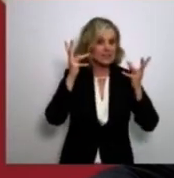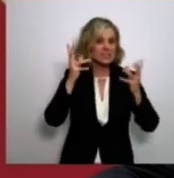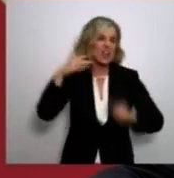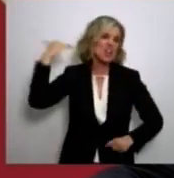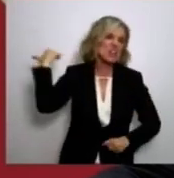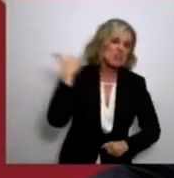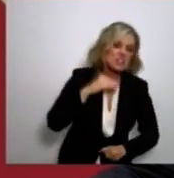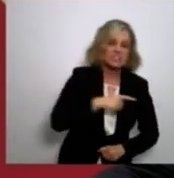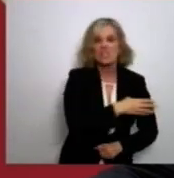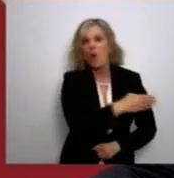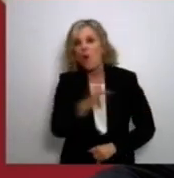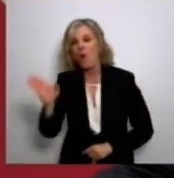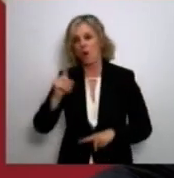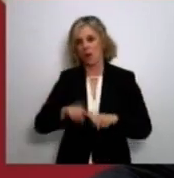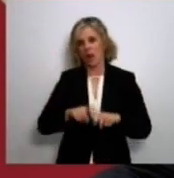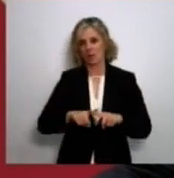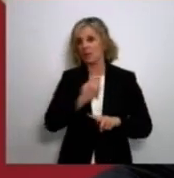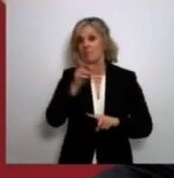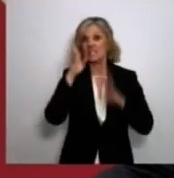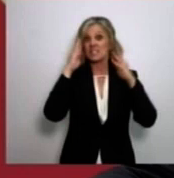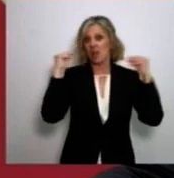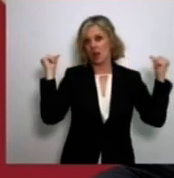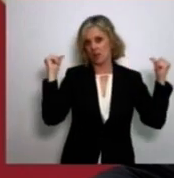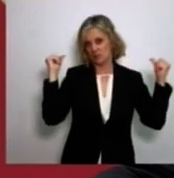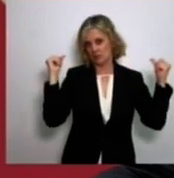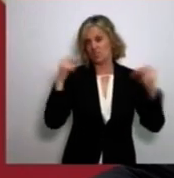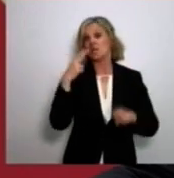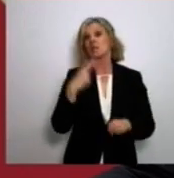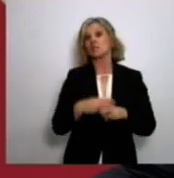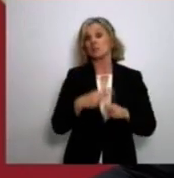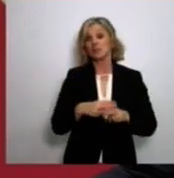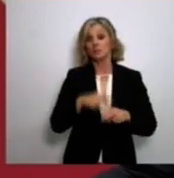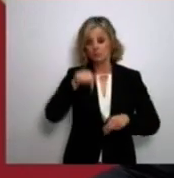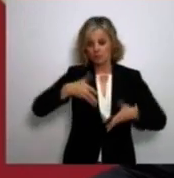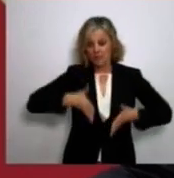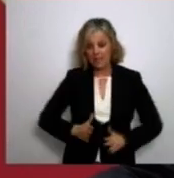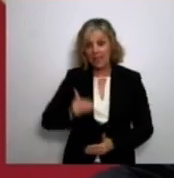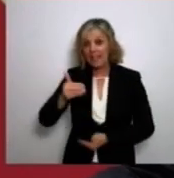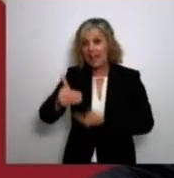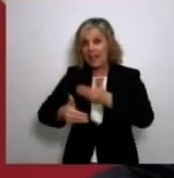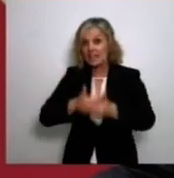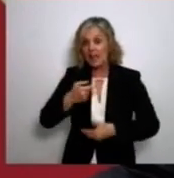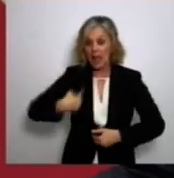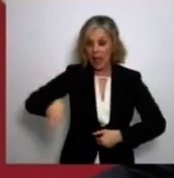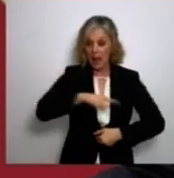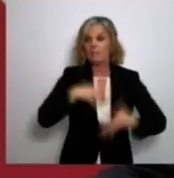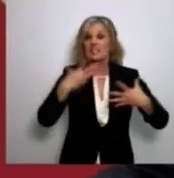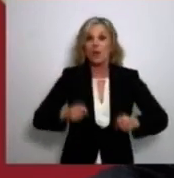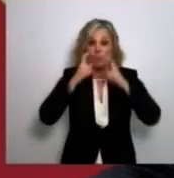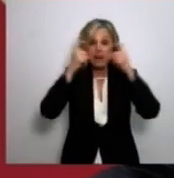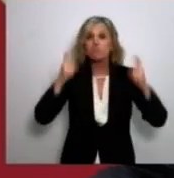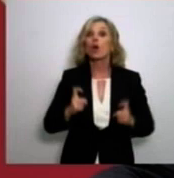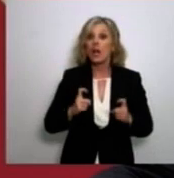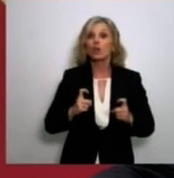Και δεν έχουμε κανένα δικαίωμα να το ξεχάσουμε αυτό. Αυτή η γενιά έχει αυτή την υποχρέωση, λίγο πριν εγκαταλείψει αυτή τη